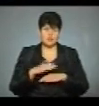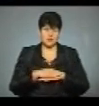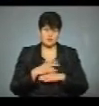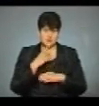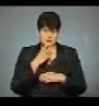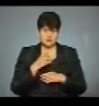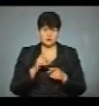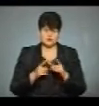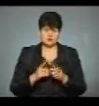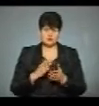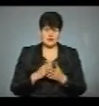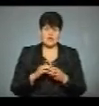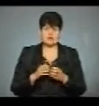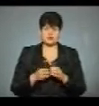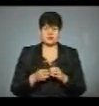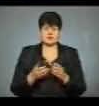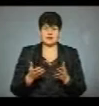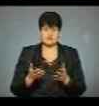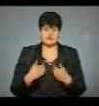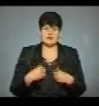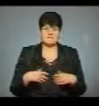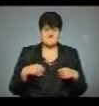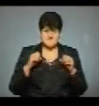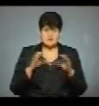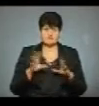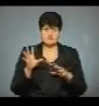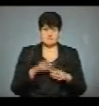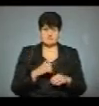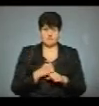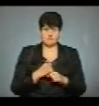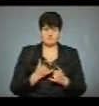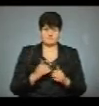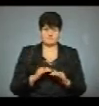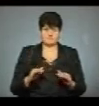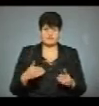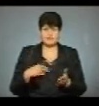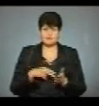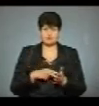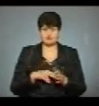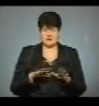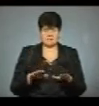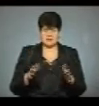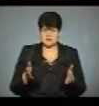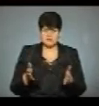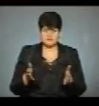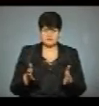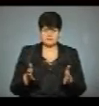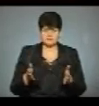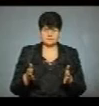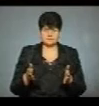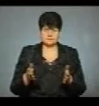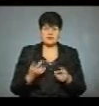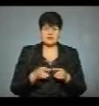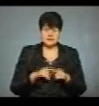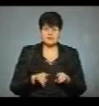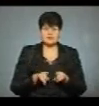що дійсності є результати. Я віддаюся вся роботі дітям. Я не стою на місці. Ось і те